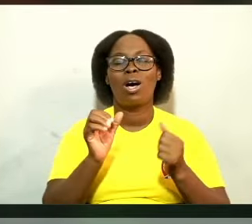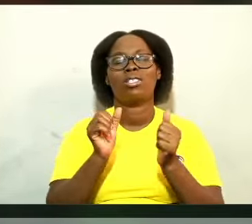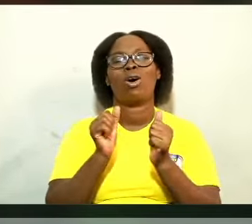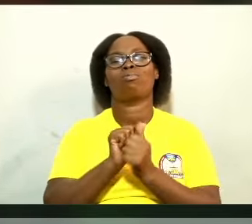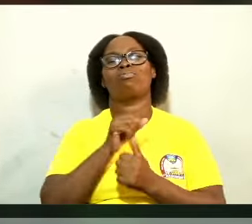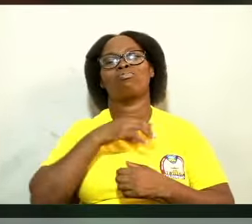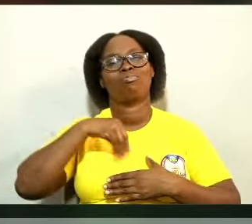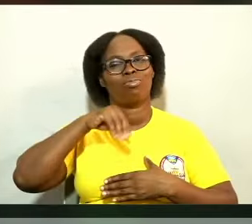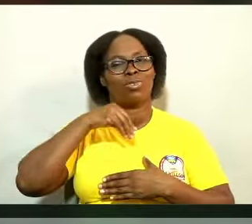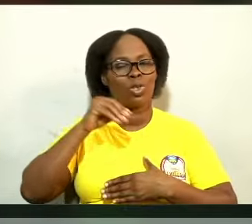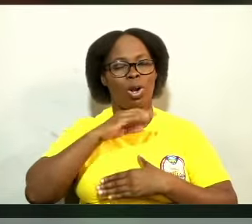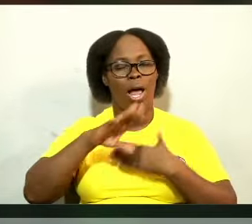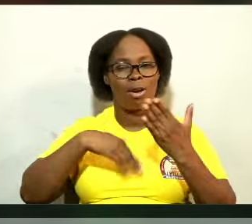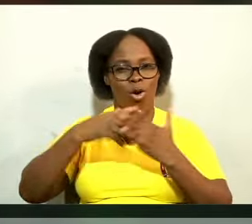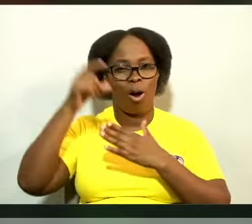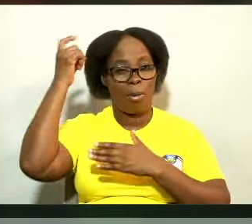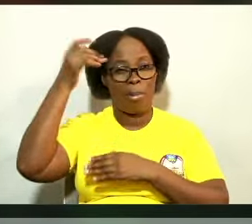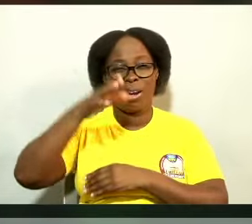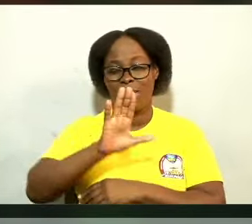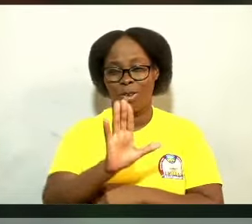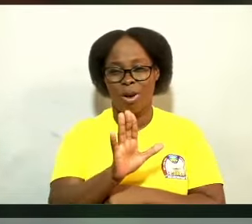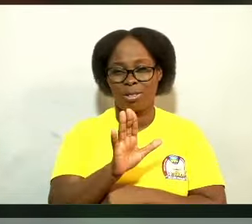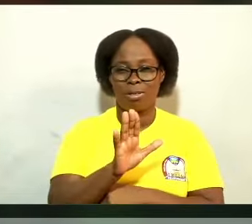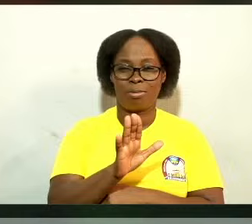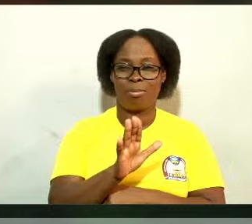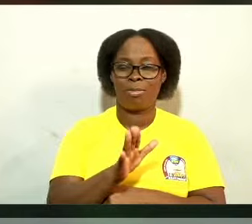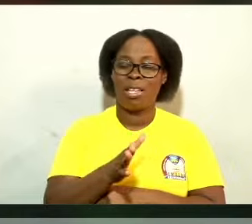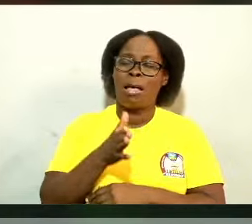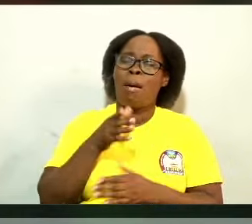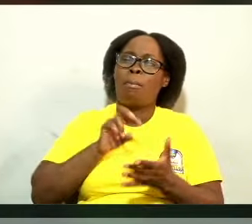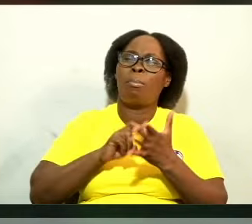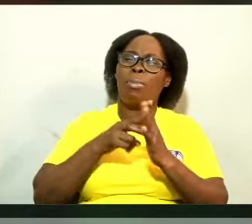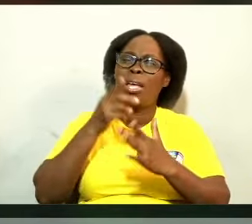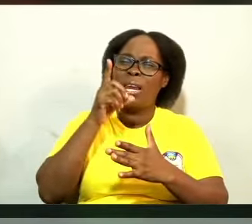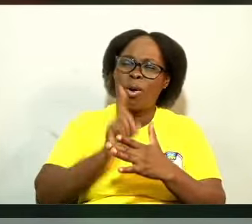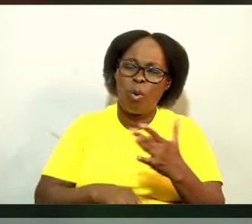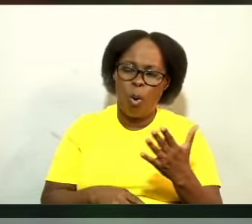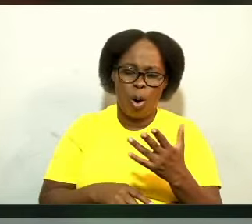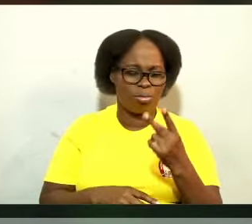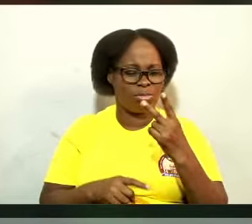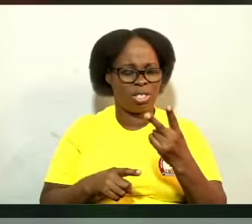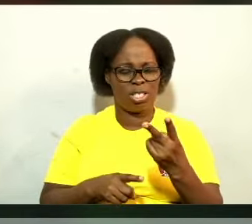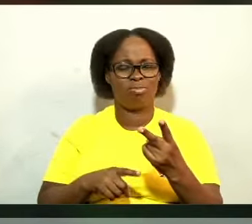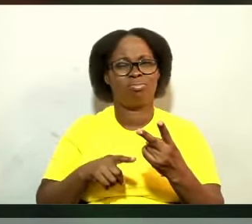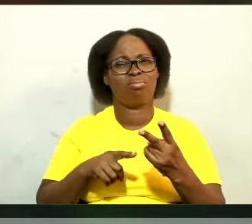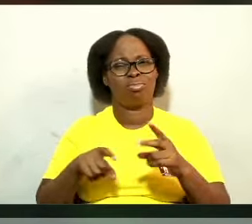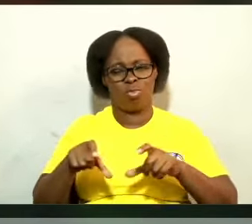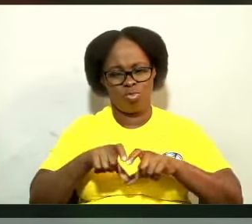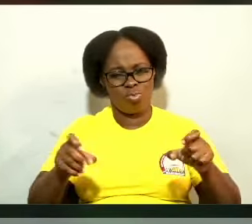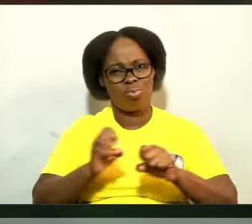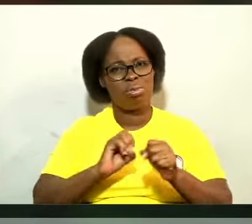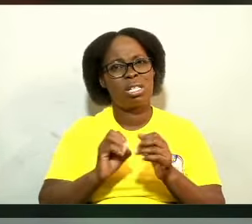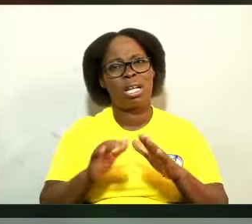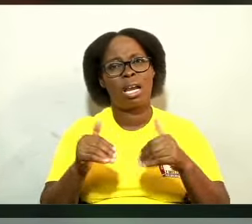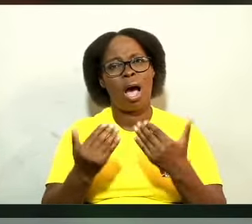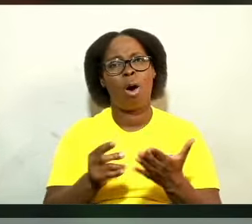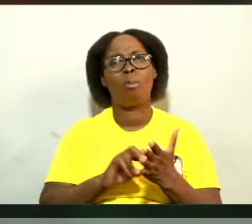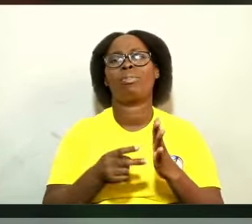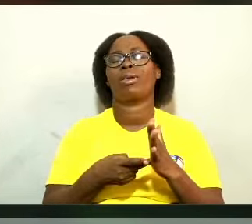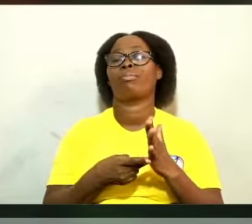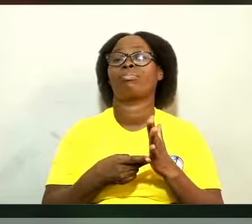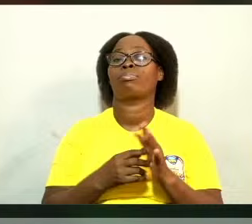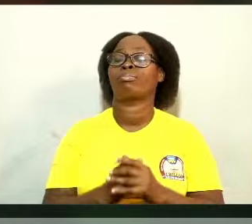yote na kwa akili zako zote. Halikuwa na maana gani hizi mbao hizi zilizoandikwa maneno hayo?